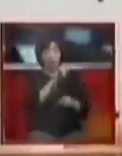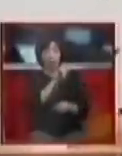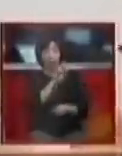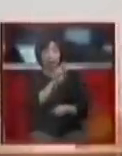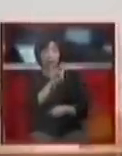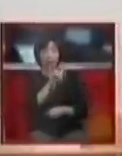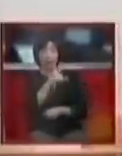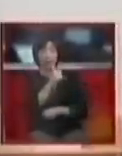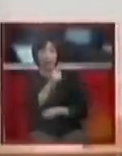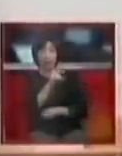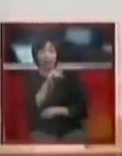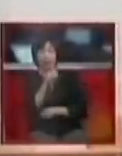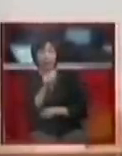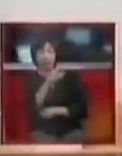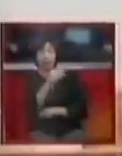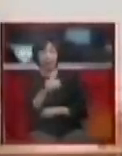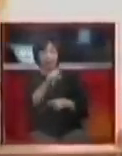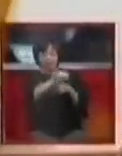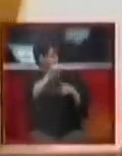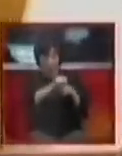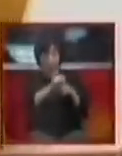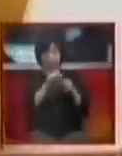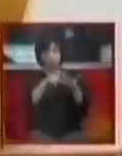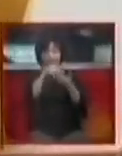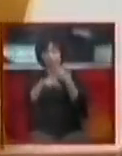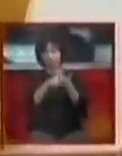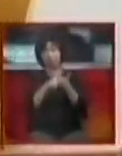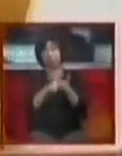ng Certified Seeds Program.